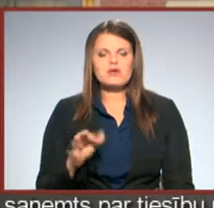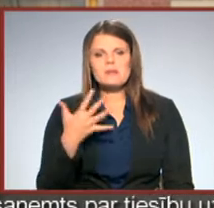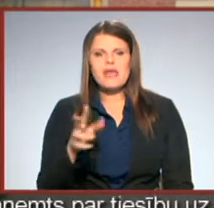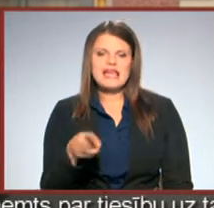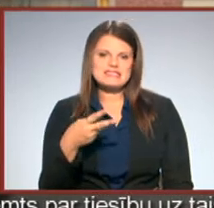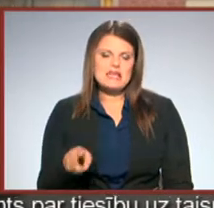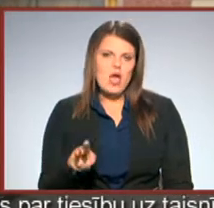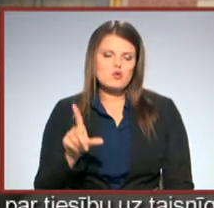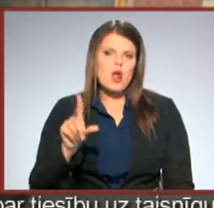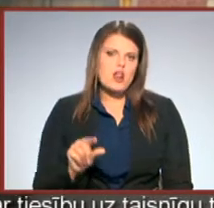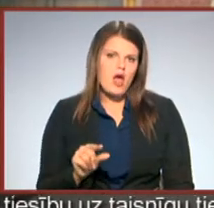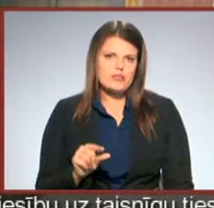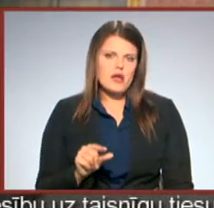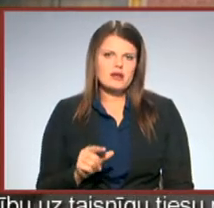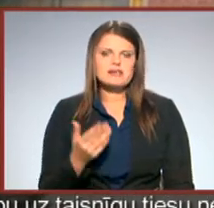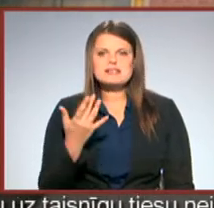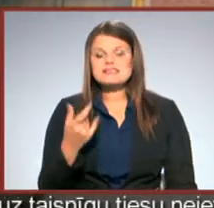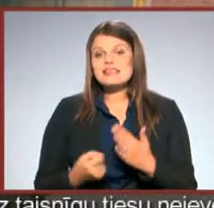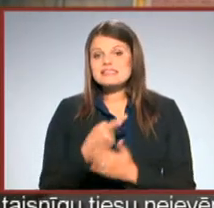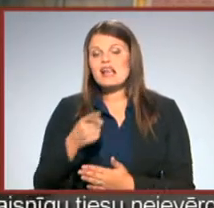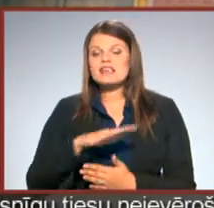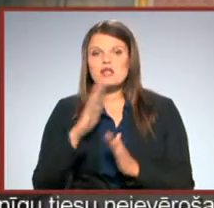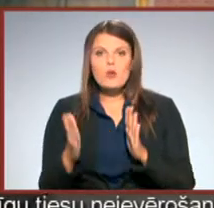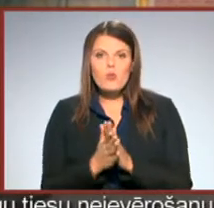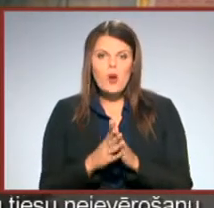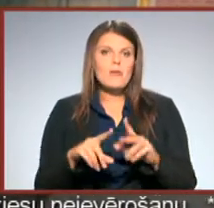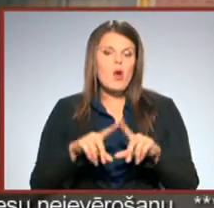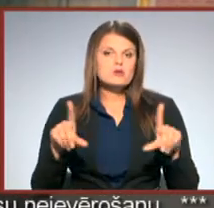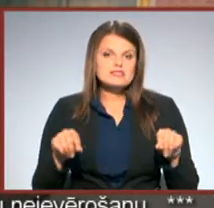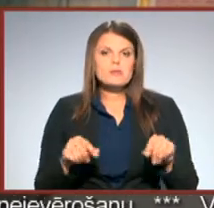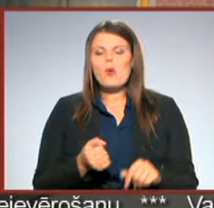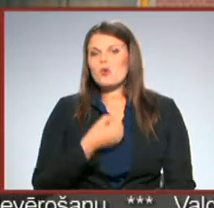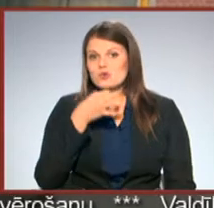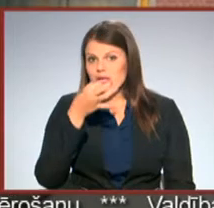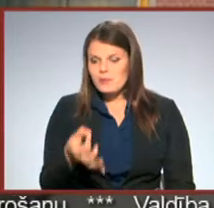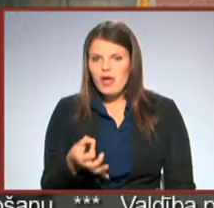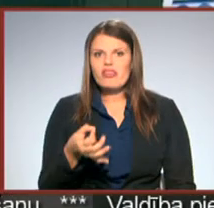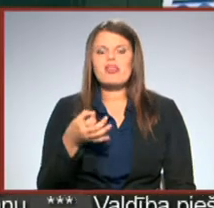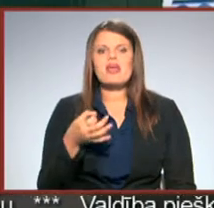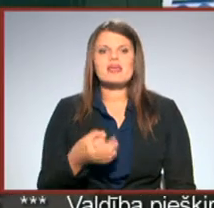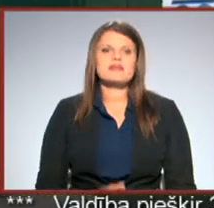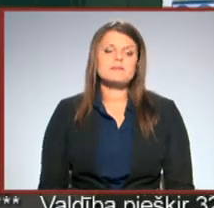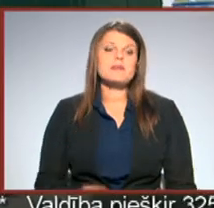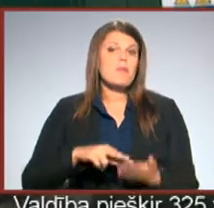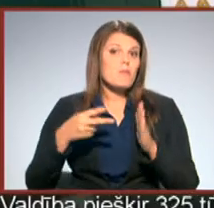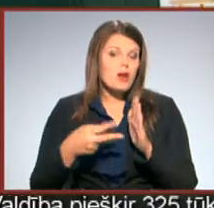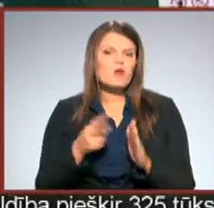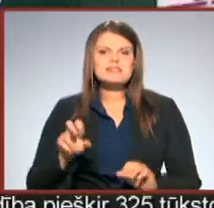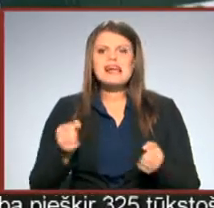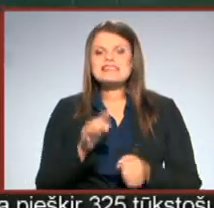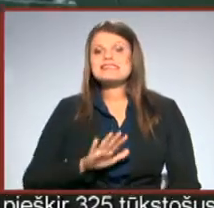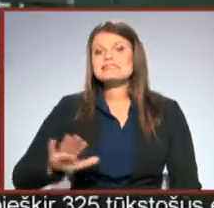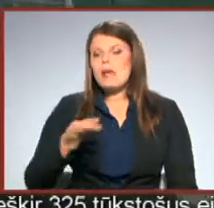eiro. Cik sanāks tas kopējā uzņēmumā, teiksim, grūti to pateikt, jo to ir lems regulators. Plānots, ka Ziemeļu